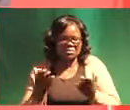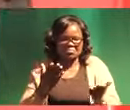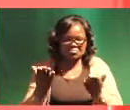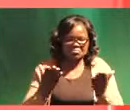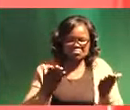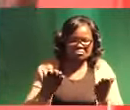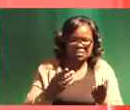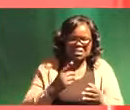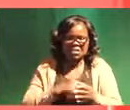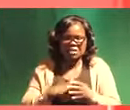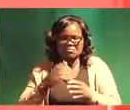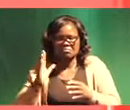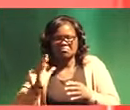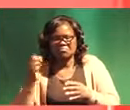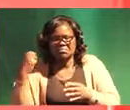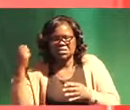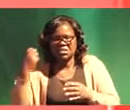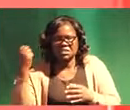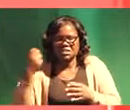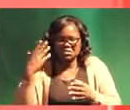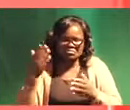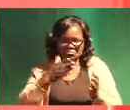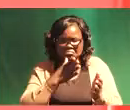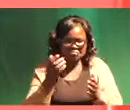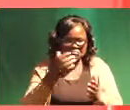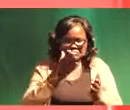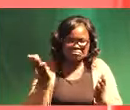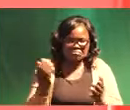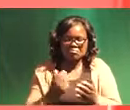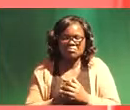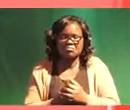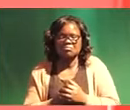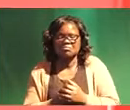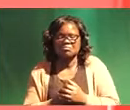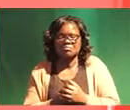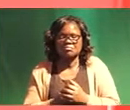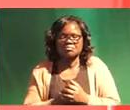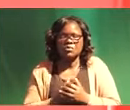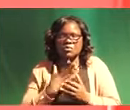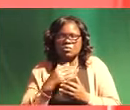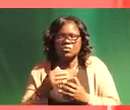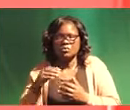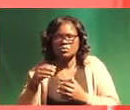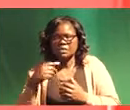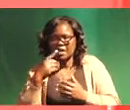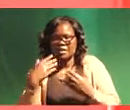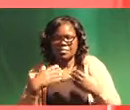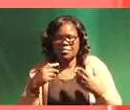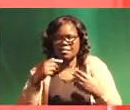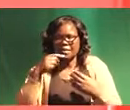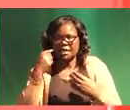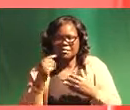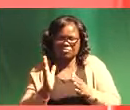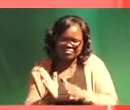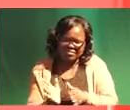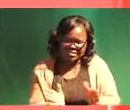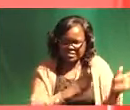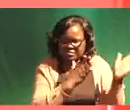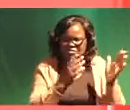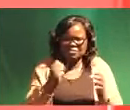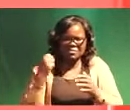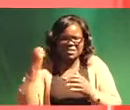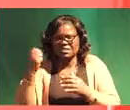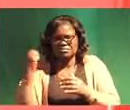ya ile siasa ya hapa ya karata, kamari. Na ninataka kuomba watu wa Igembe, mnataka tuondokee kwa ile pata